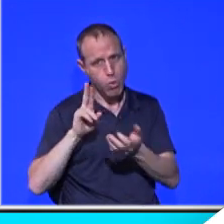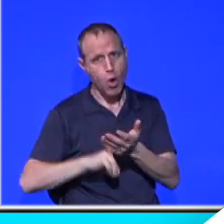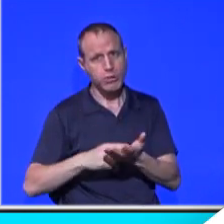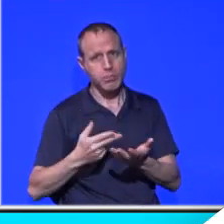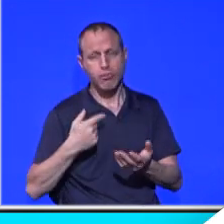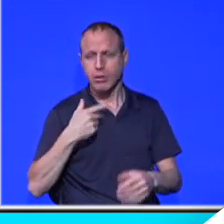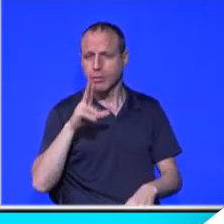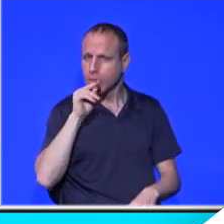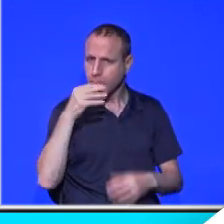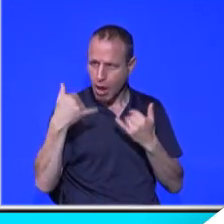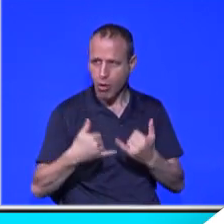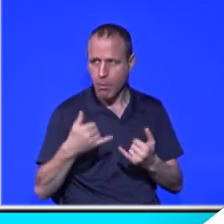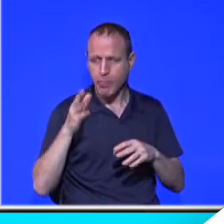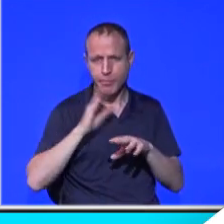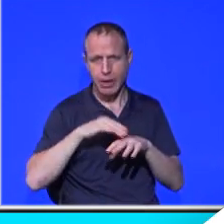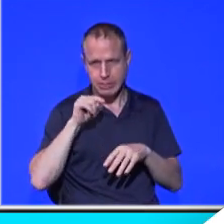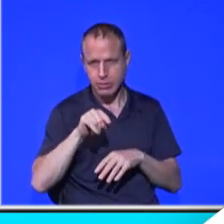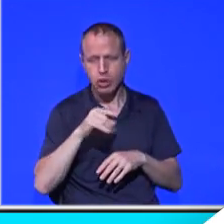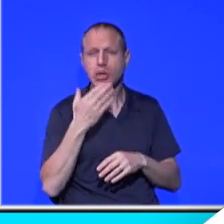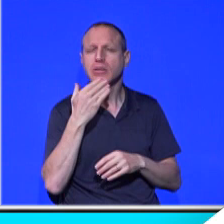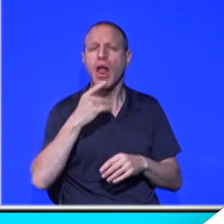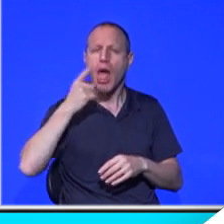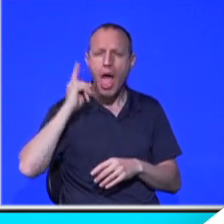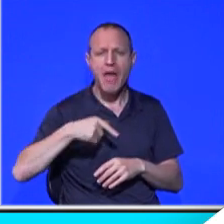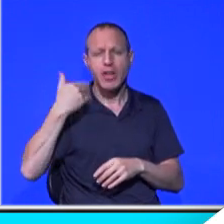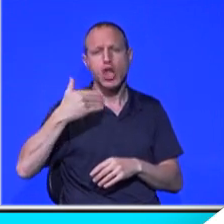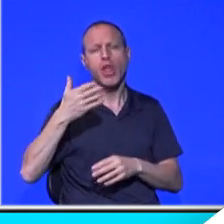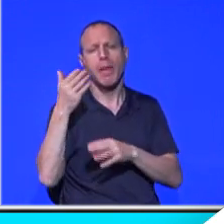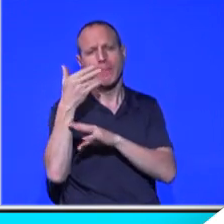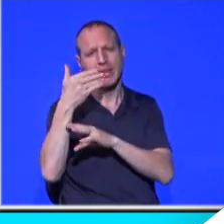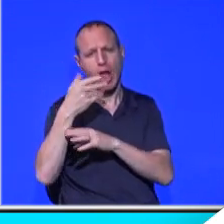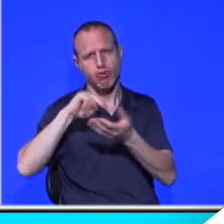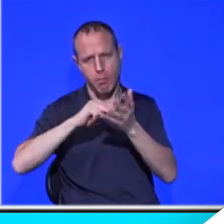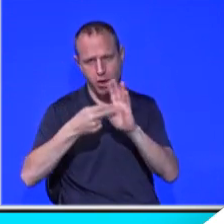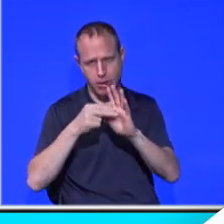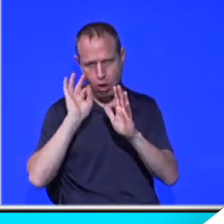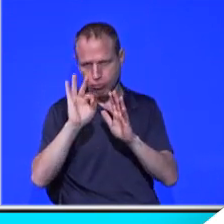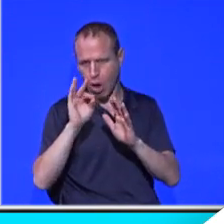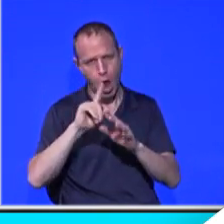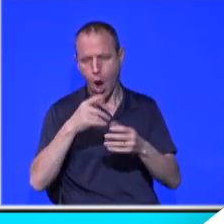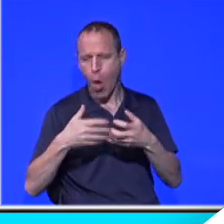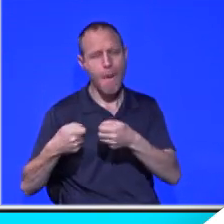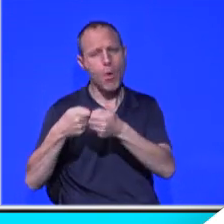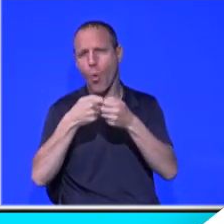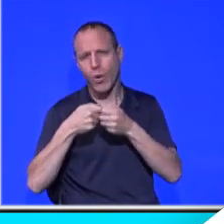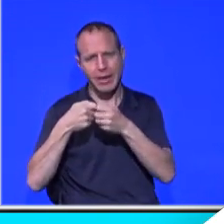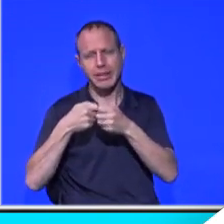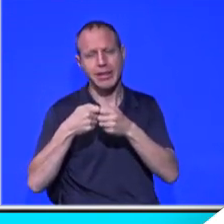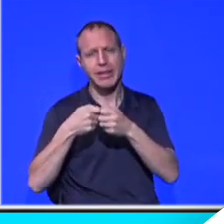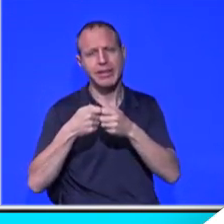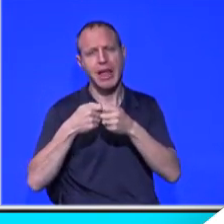כאשר אני מדבר היום על כך שישראל חייבת להיות מדינה שהפוליטיקה שלה לא מאורגנת על